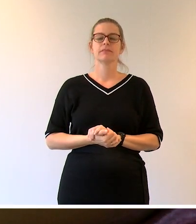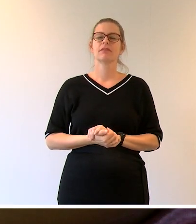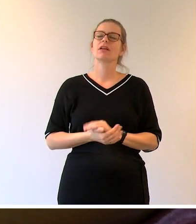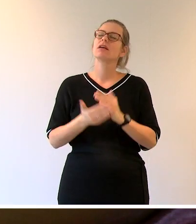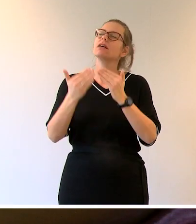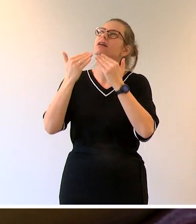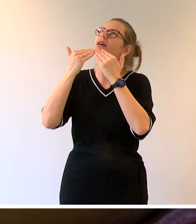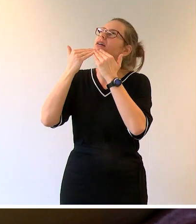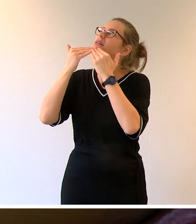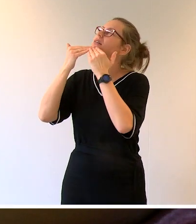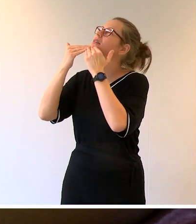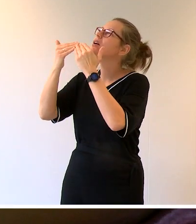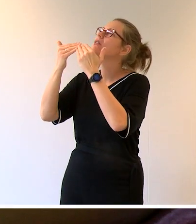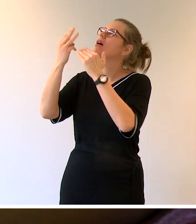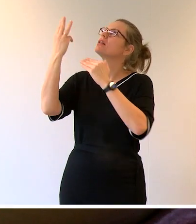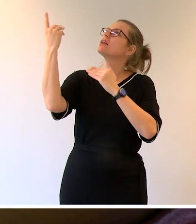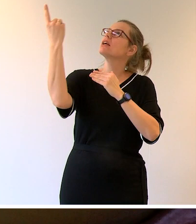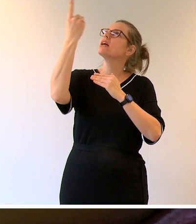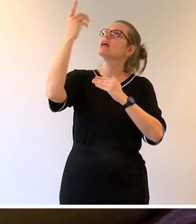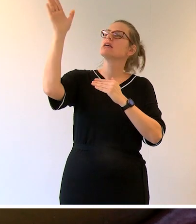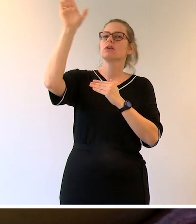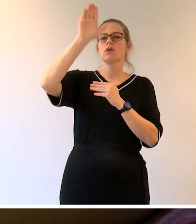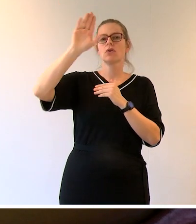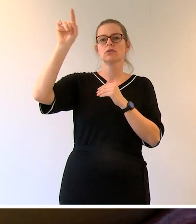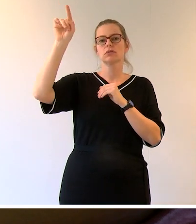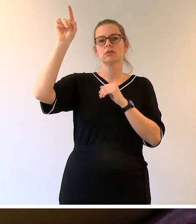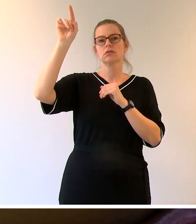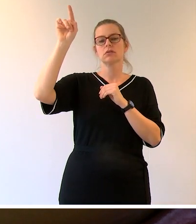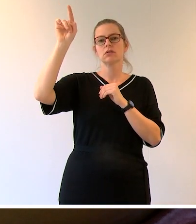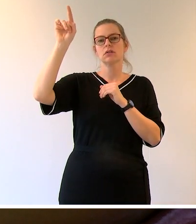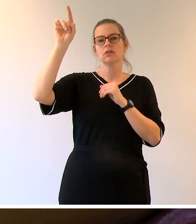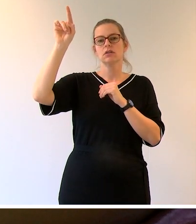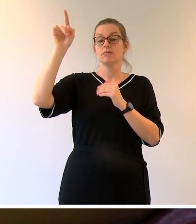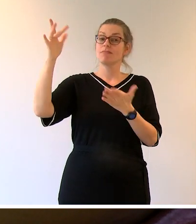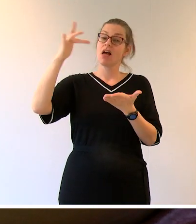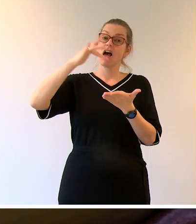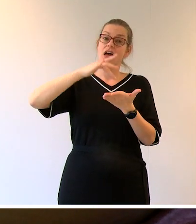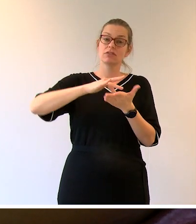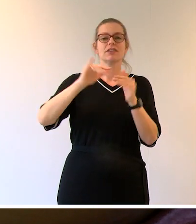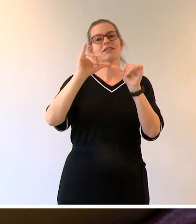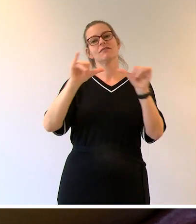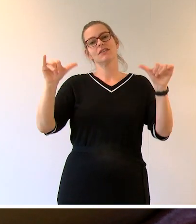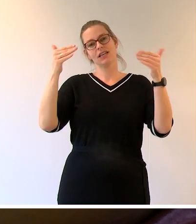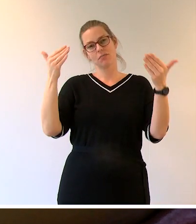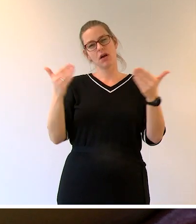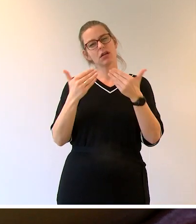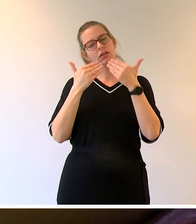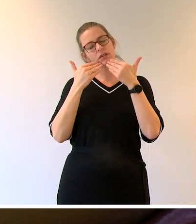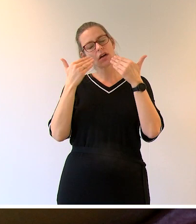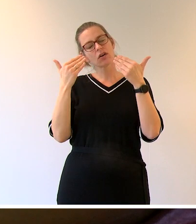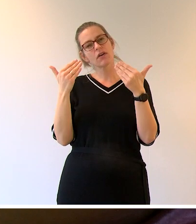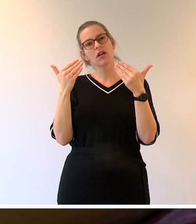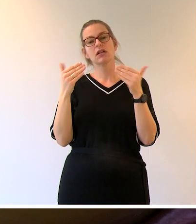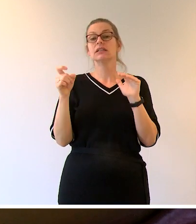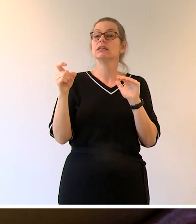Hartelijk dank, drie enige God, dat we Advent mogen vieren. en